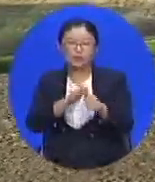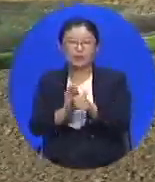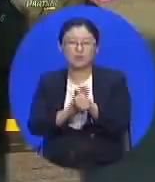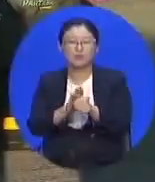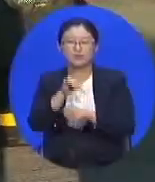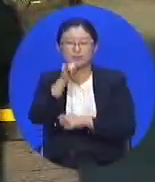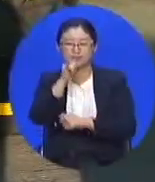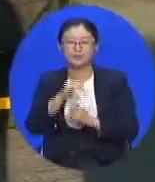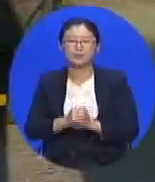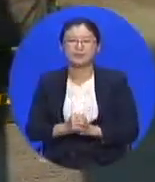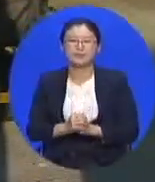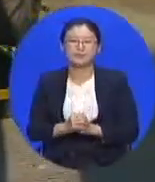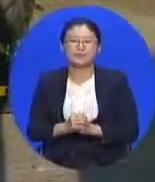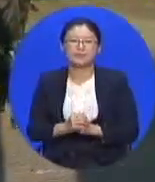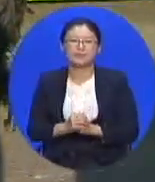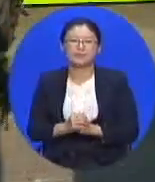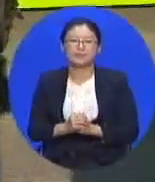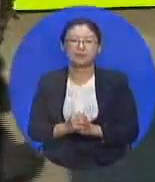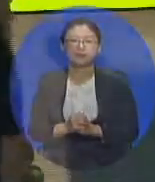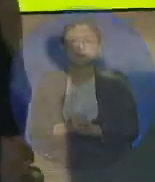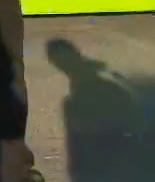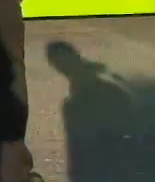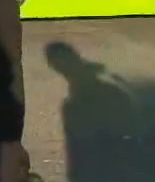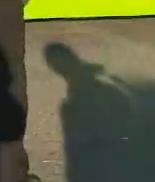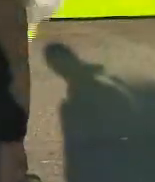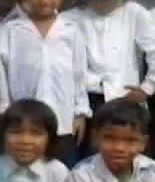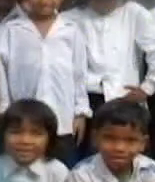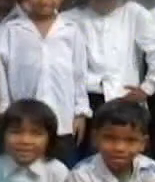방침입니다. 복지TV 뉴스 정유림입니다.